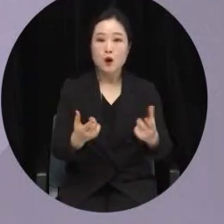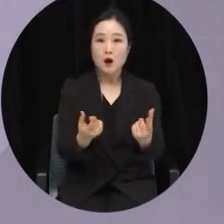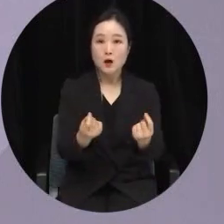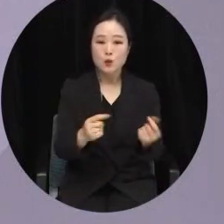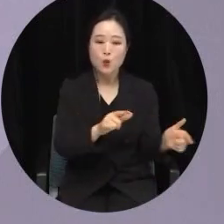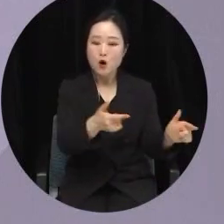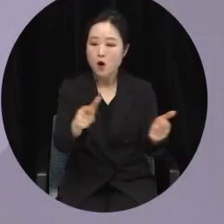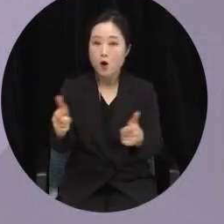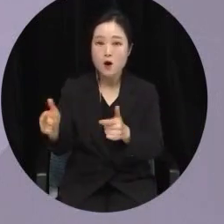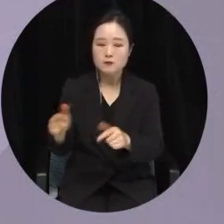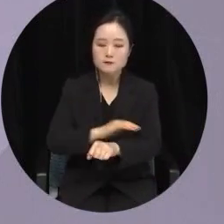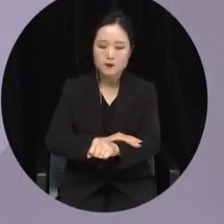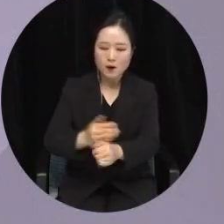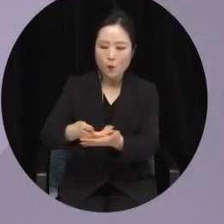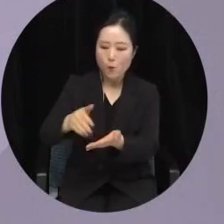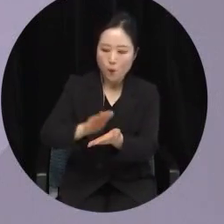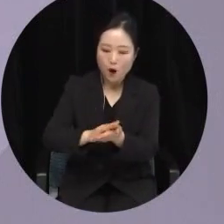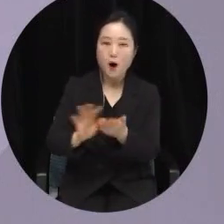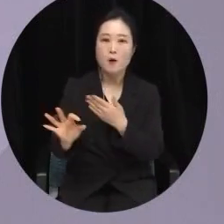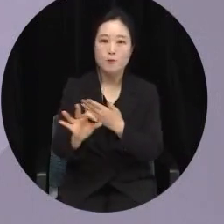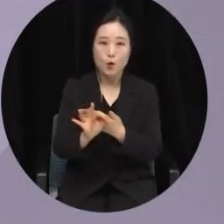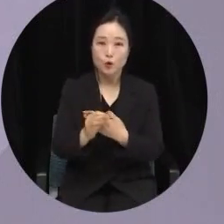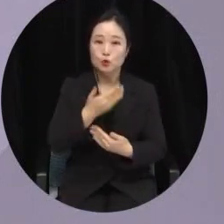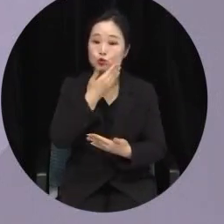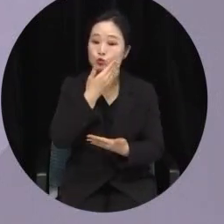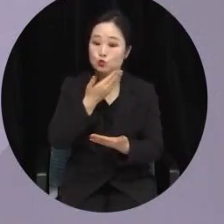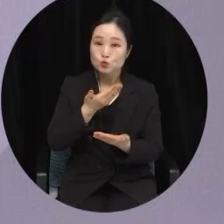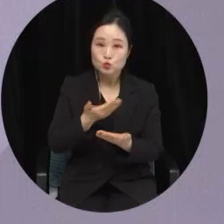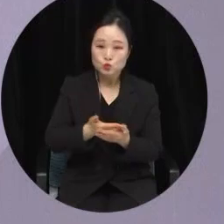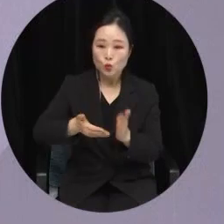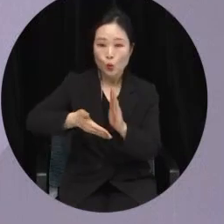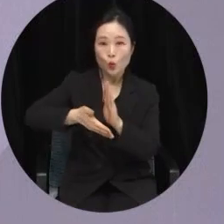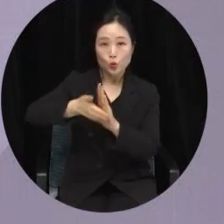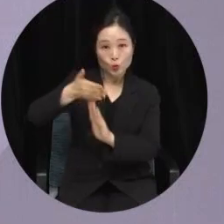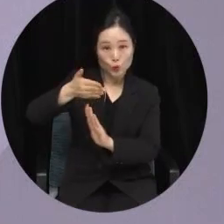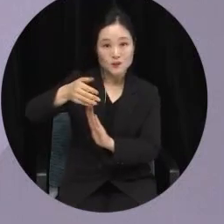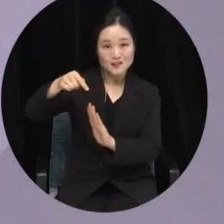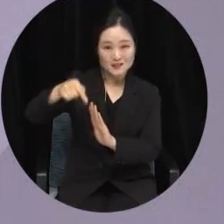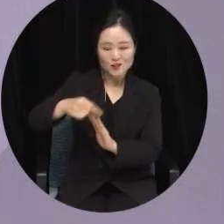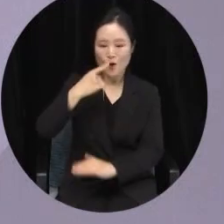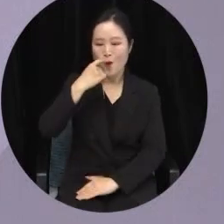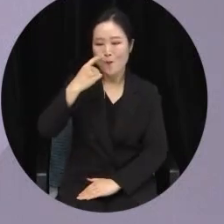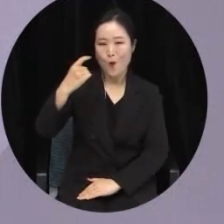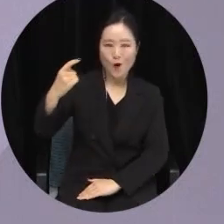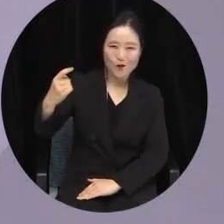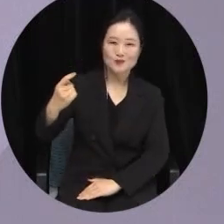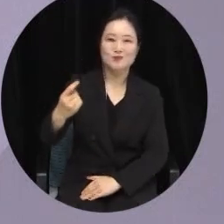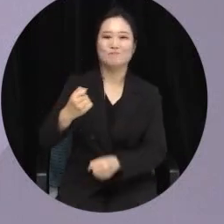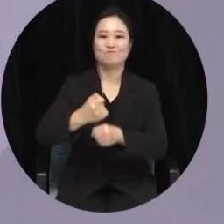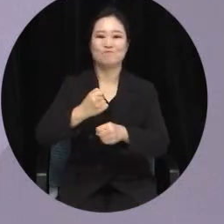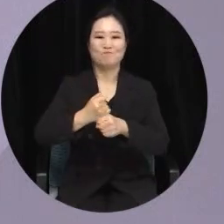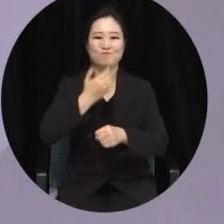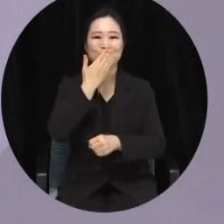정비 구축한다면 관문도시로서의 기능을 충분히 만들어서 지역의 일자리와 지역경제 활성화에 큰